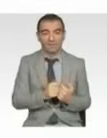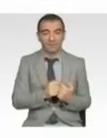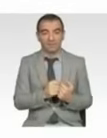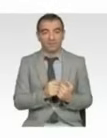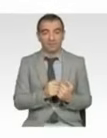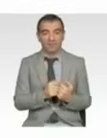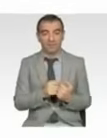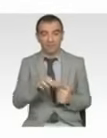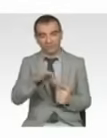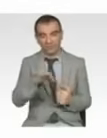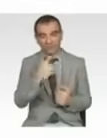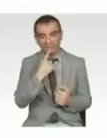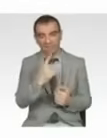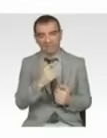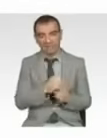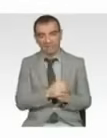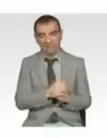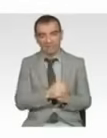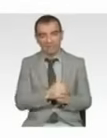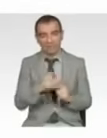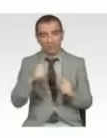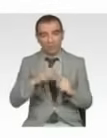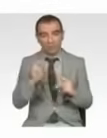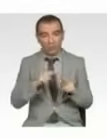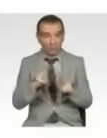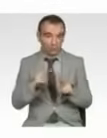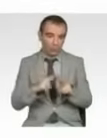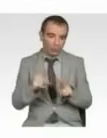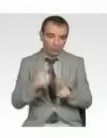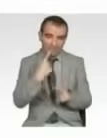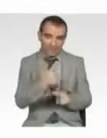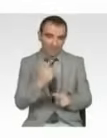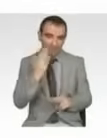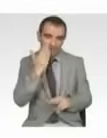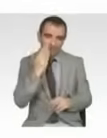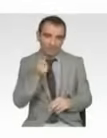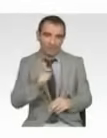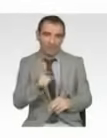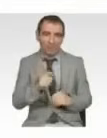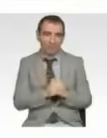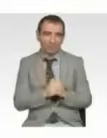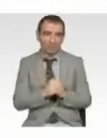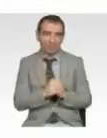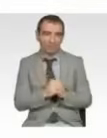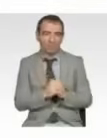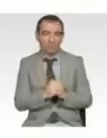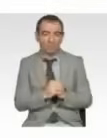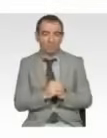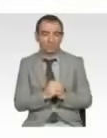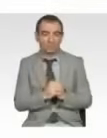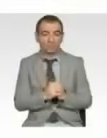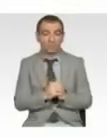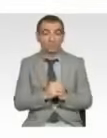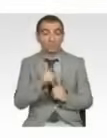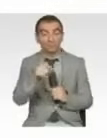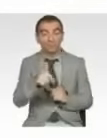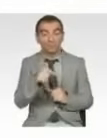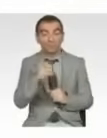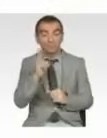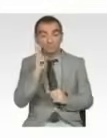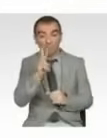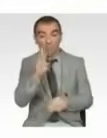yok. Çayı dedi. Çayı dedi. Tonik demedi. Tonik deseydi yüzüme çıkardı. Çayı dedim. Hadi yapalım bakalım. Şimdi ekrandaki